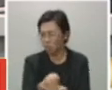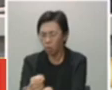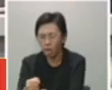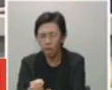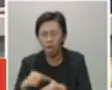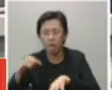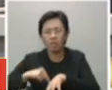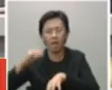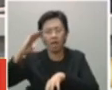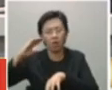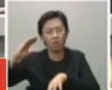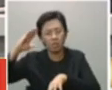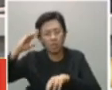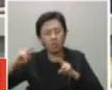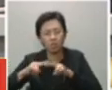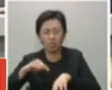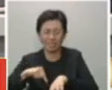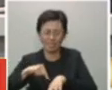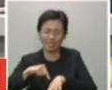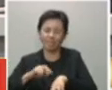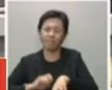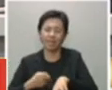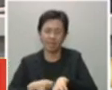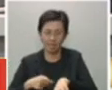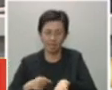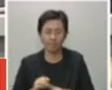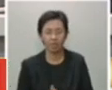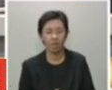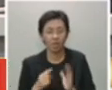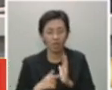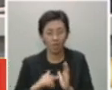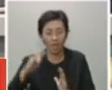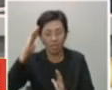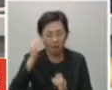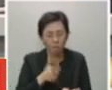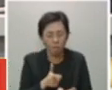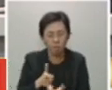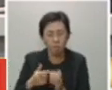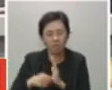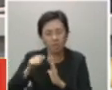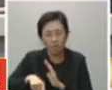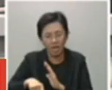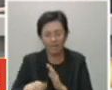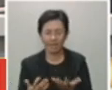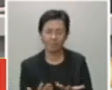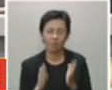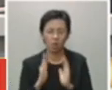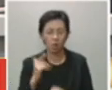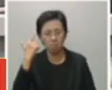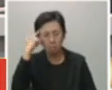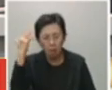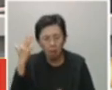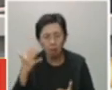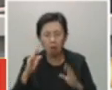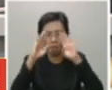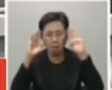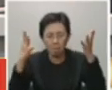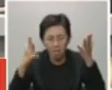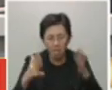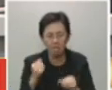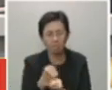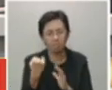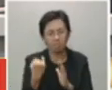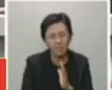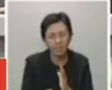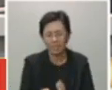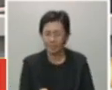กราดยิงโคราชเนี่ยมันเป็นตัวอย่างของการบริหารราชการแผ่นดินที่ขาดความรู้ความสามารถผ ิ ดพลาดบกพร่